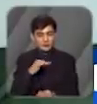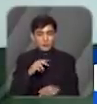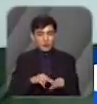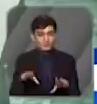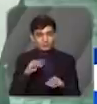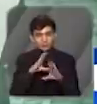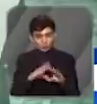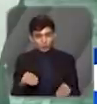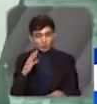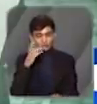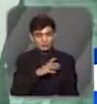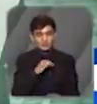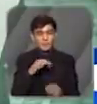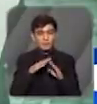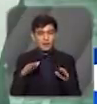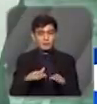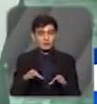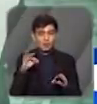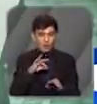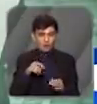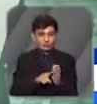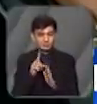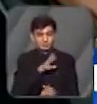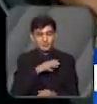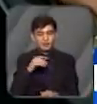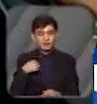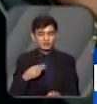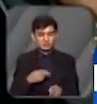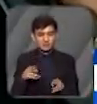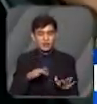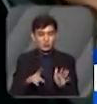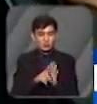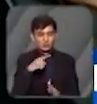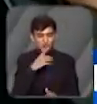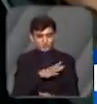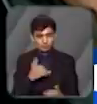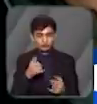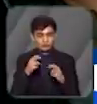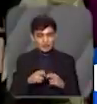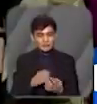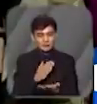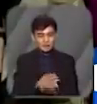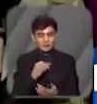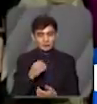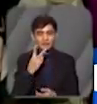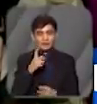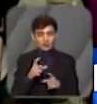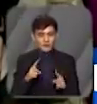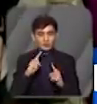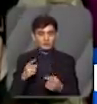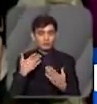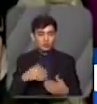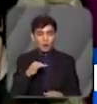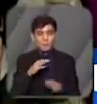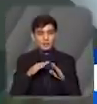шақыруға тырысты. Олар қаржы пирамидасын құру бойынша қылмыстық іс қозғалып тергеліп жатқанын айтады. Қазір бұл іске қатысы бар 2 адам қамауда екен.